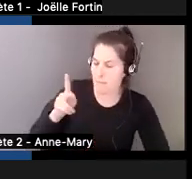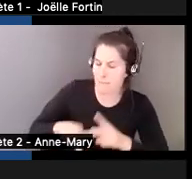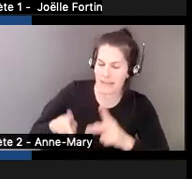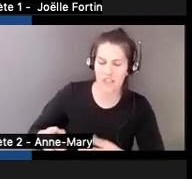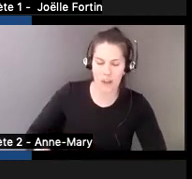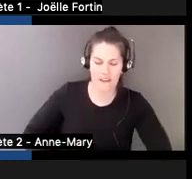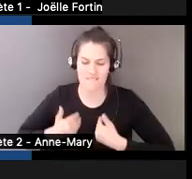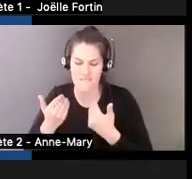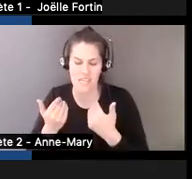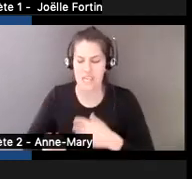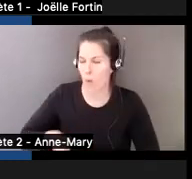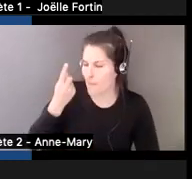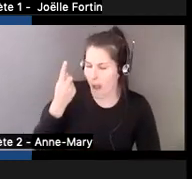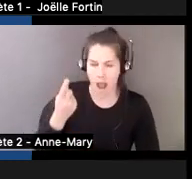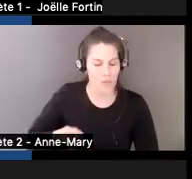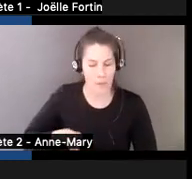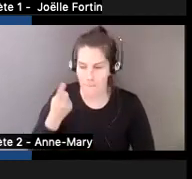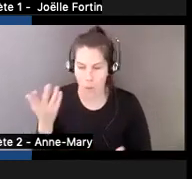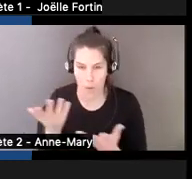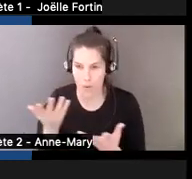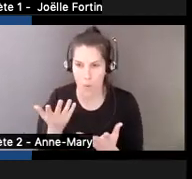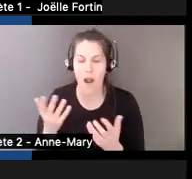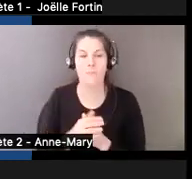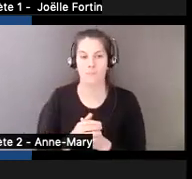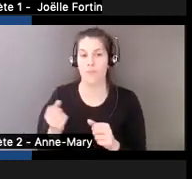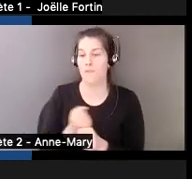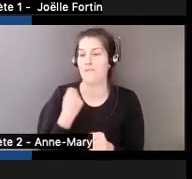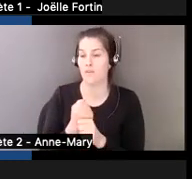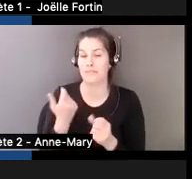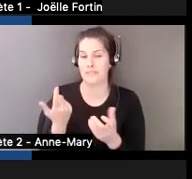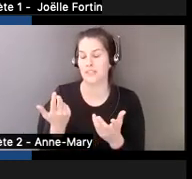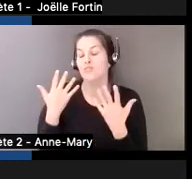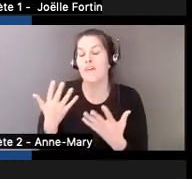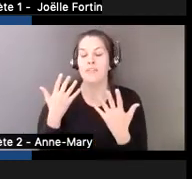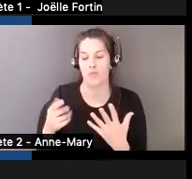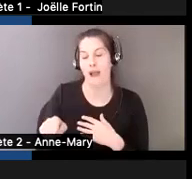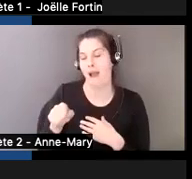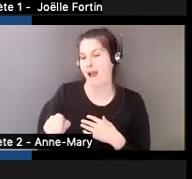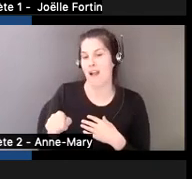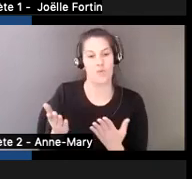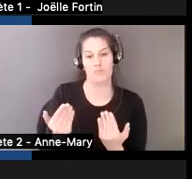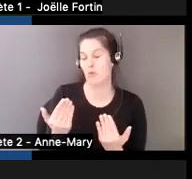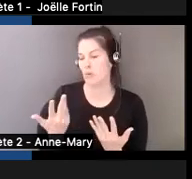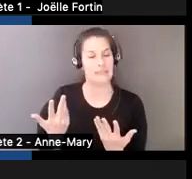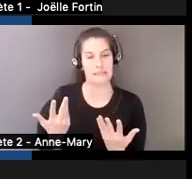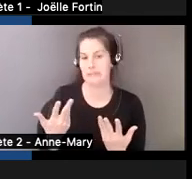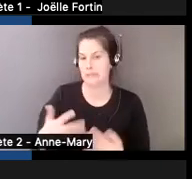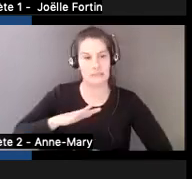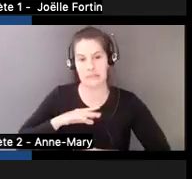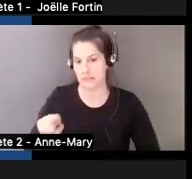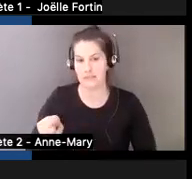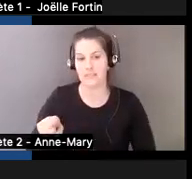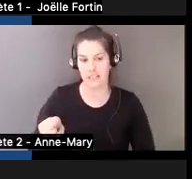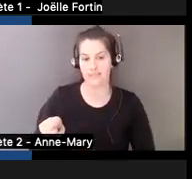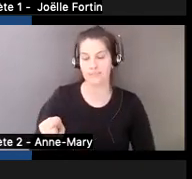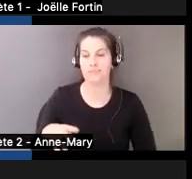ce qu'elle comprend de sa réalité. C'est une démonstration de besoins non comblés. Beaucoup de cas de ces comportements sont